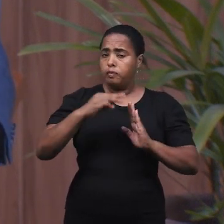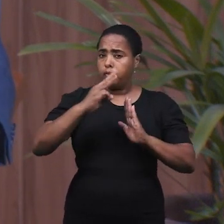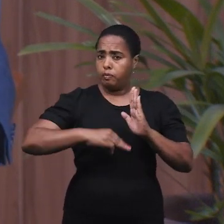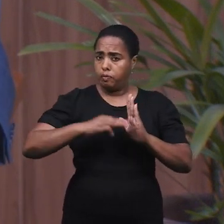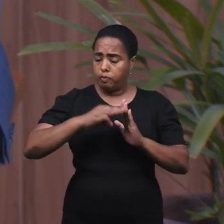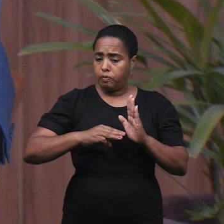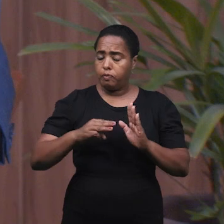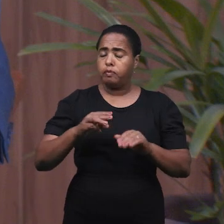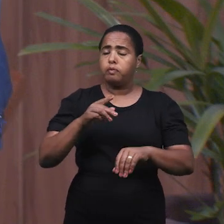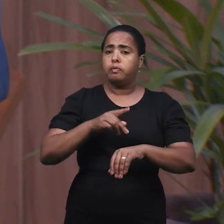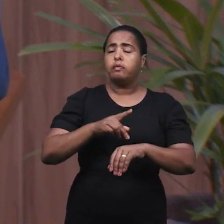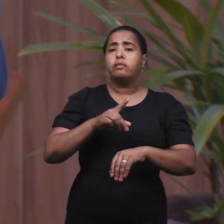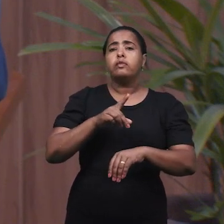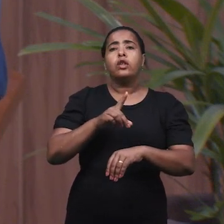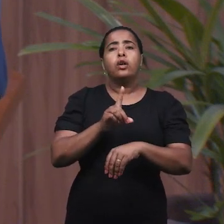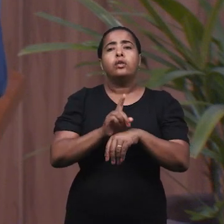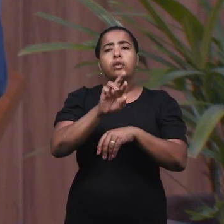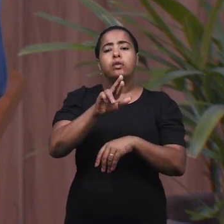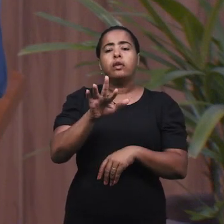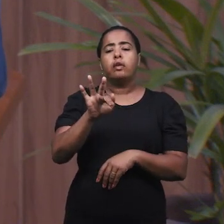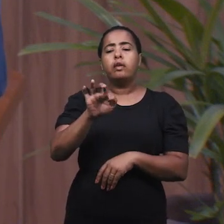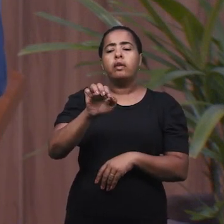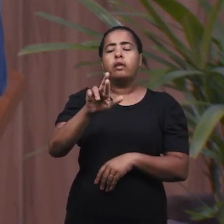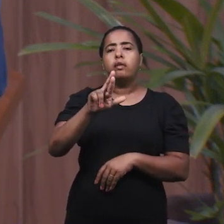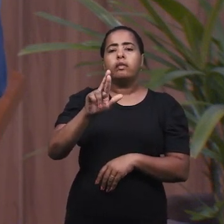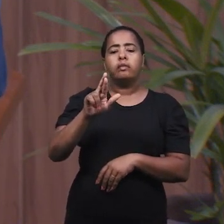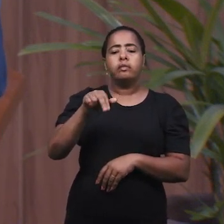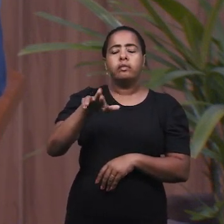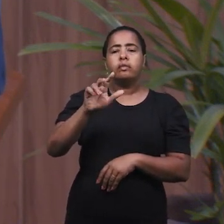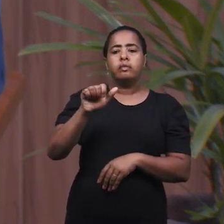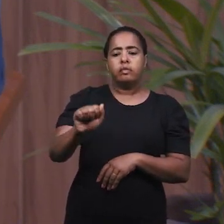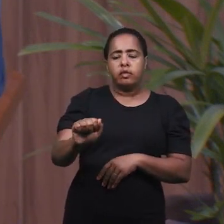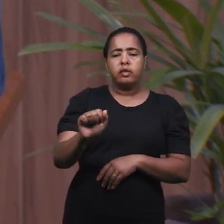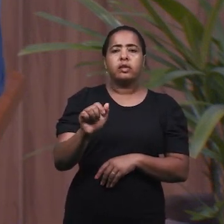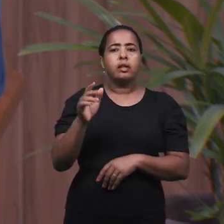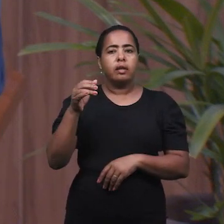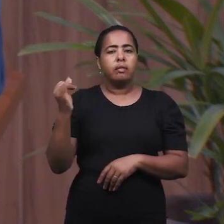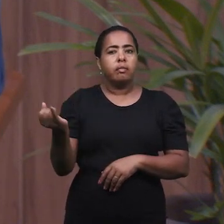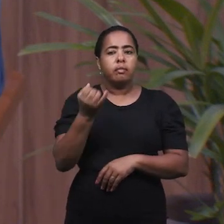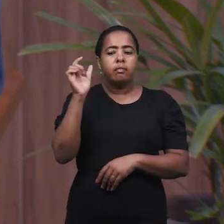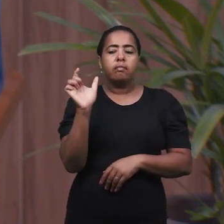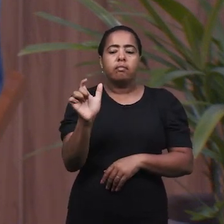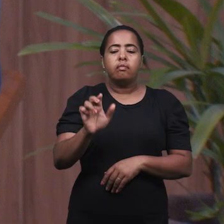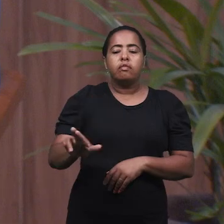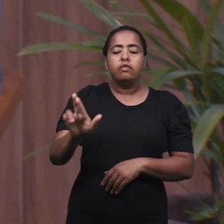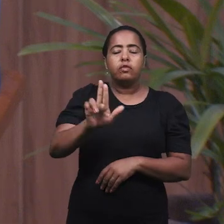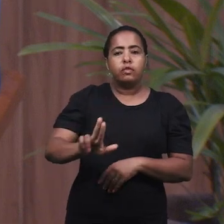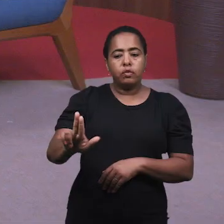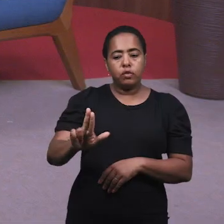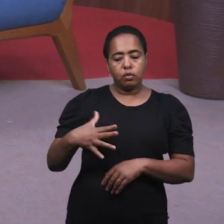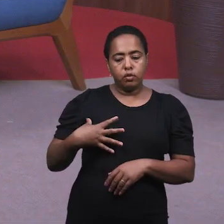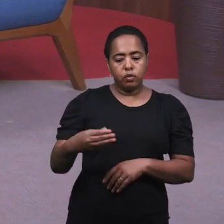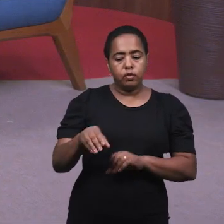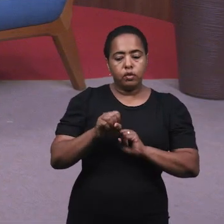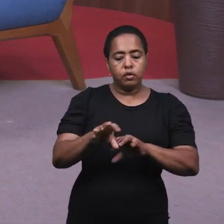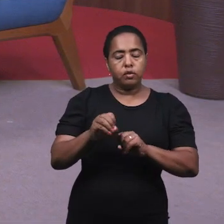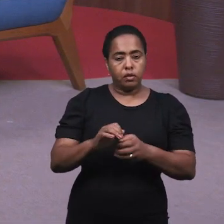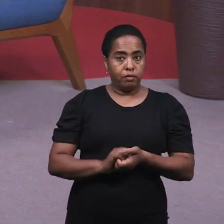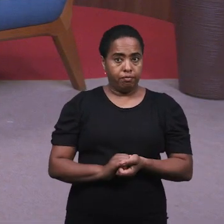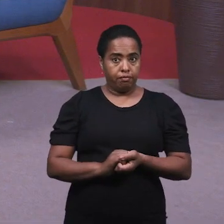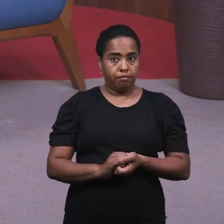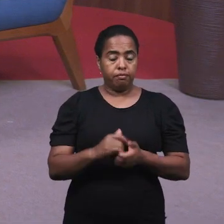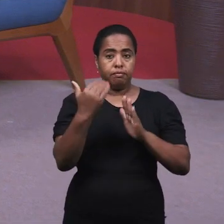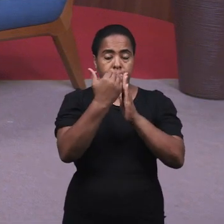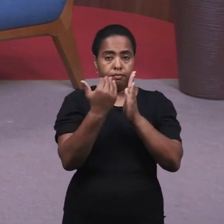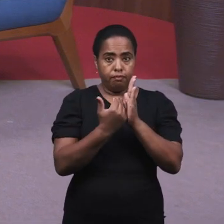Dans l'organisation et méthode, la docteure Fernande Beccari va parler sur l'importance des mots que nous employons dans l'éducation